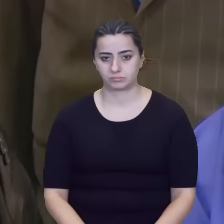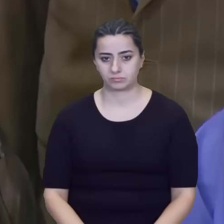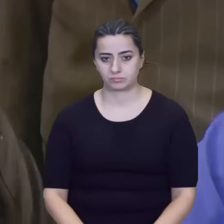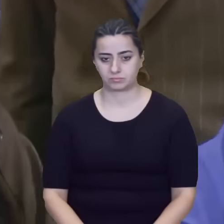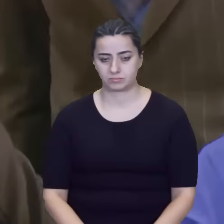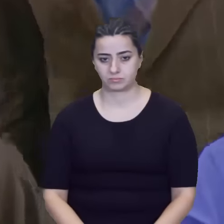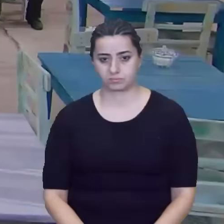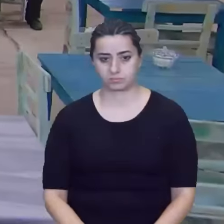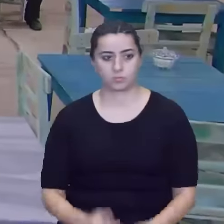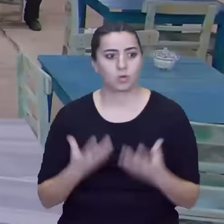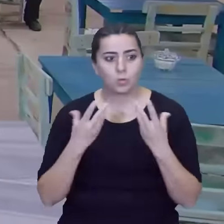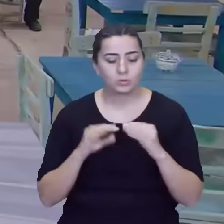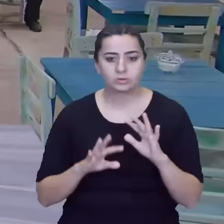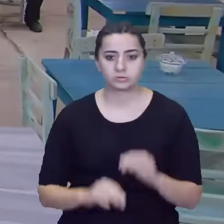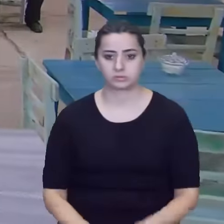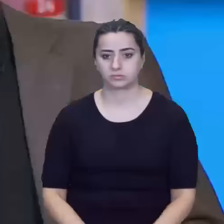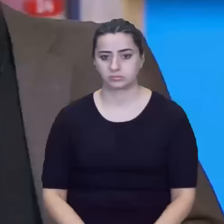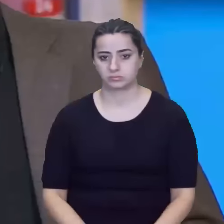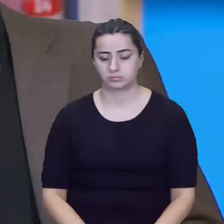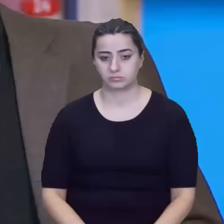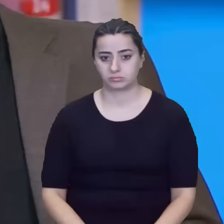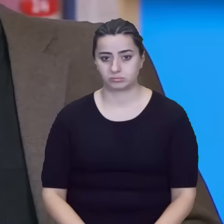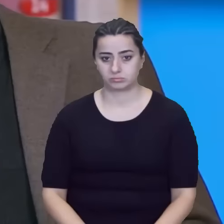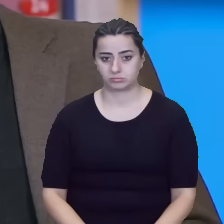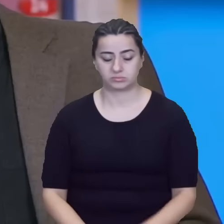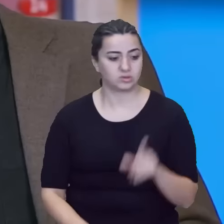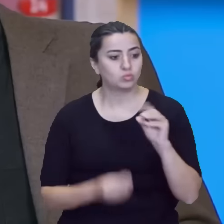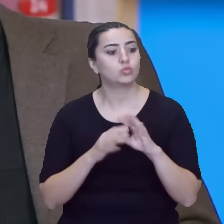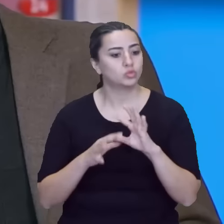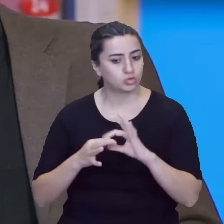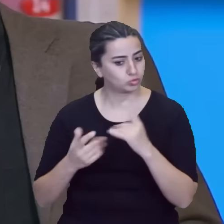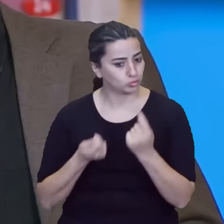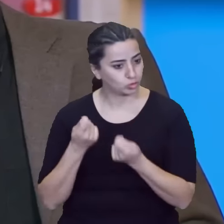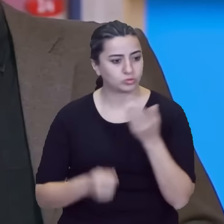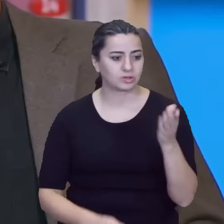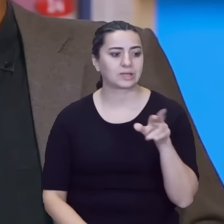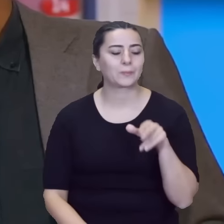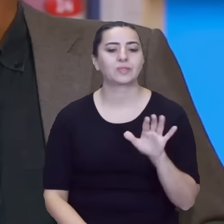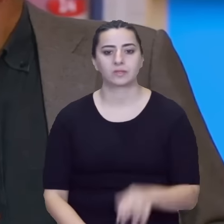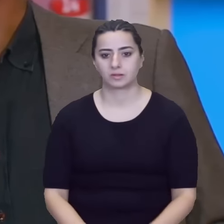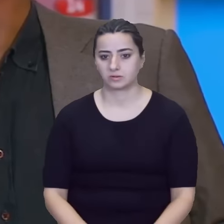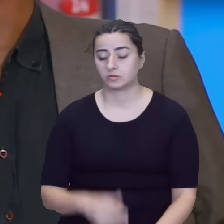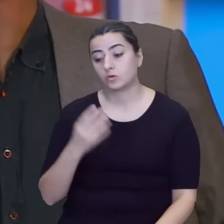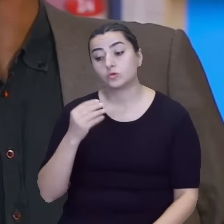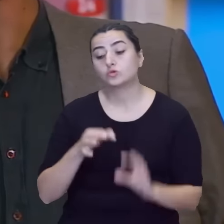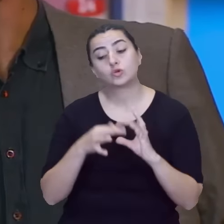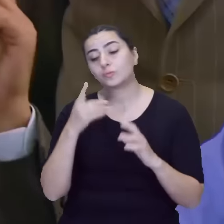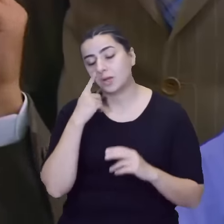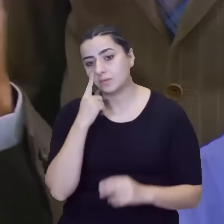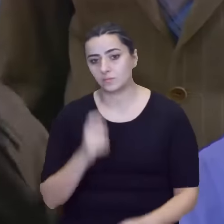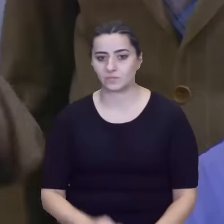başkan. Hani daha bağlamadılar ya. Büyük başkan, görüyor musun? Adam senin gibi sorun değil, çözüm üretiyor. Çözsün, ondan sonra